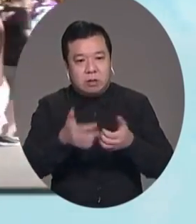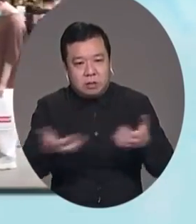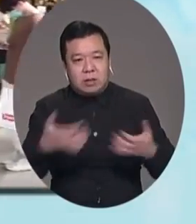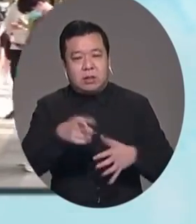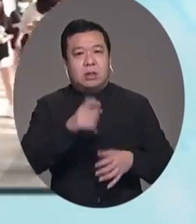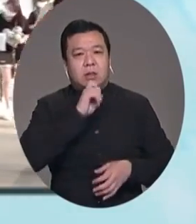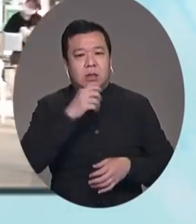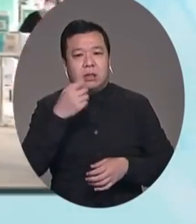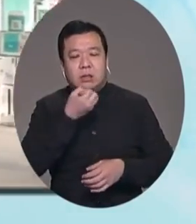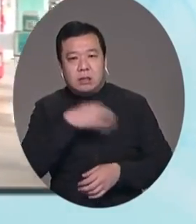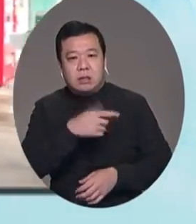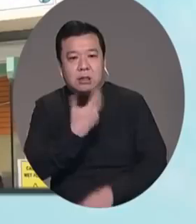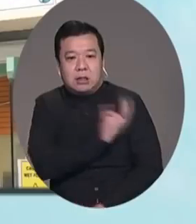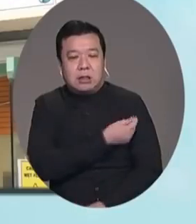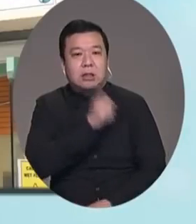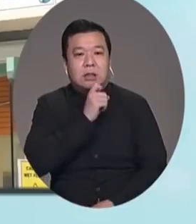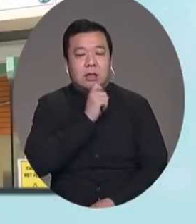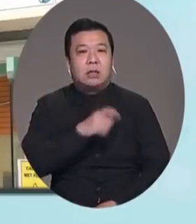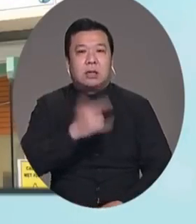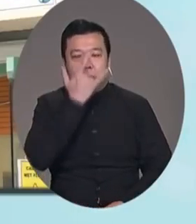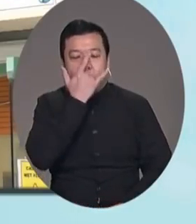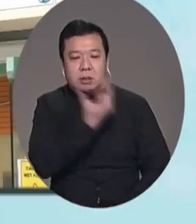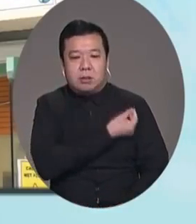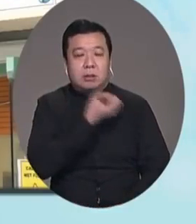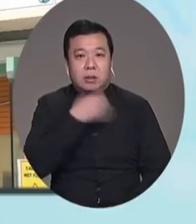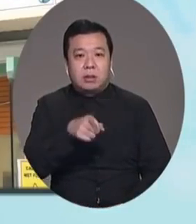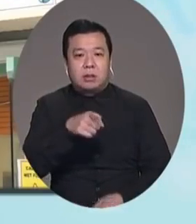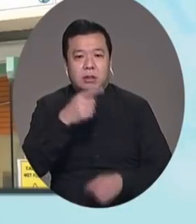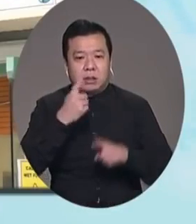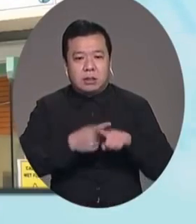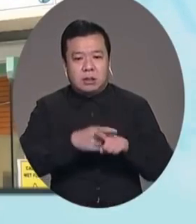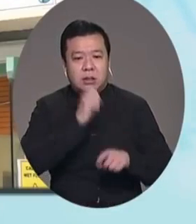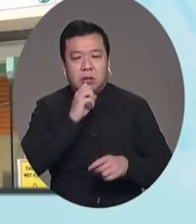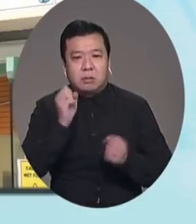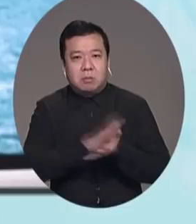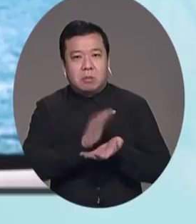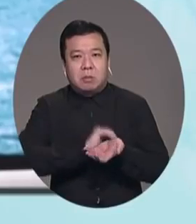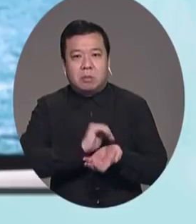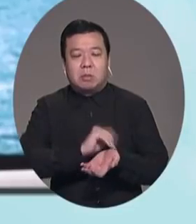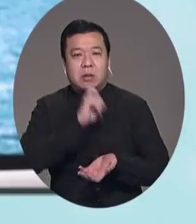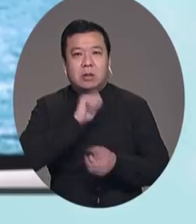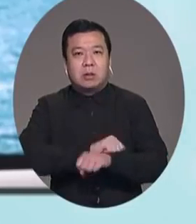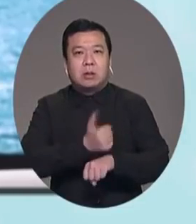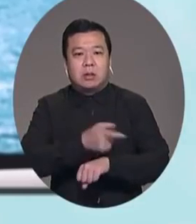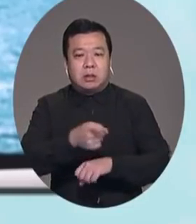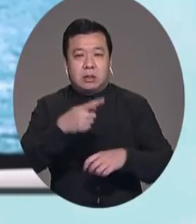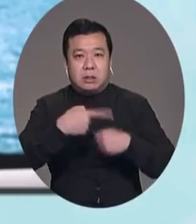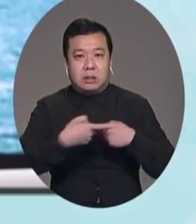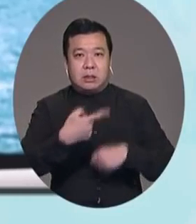曾經接種第一劑復必泰疫苗，張竹君就說仍然有感染風險。 你打完第一